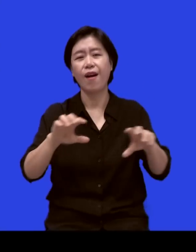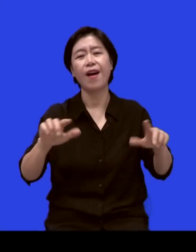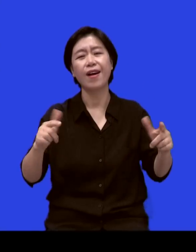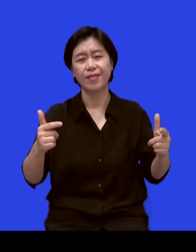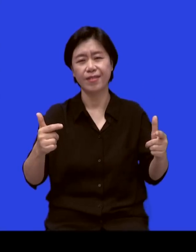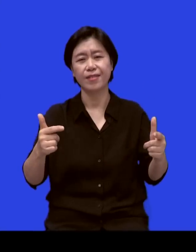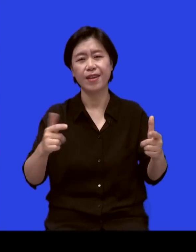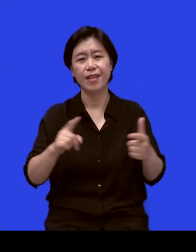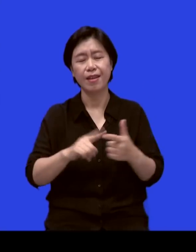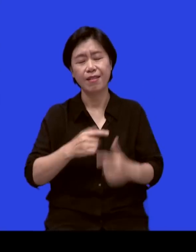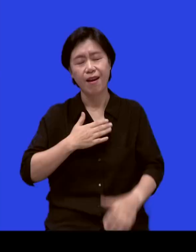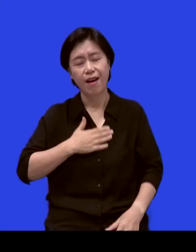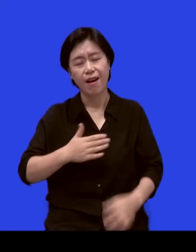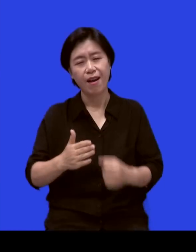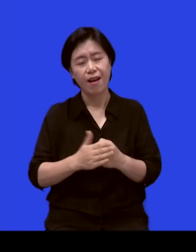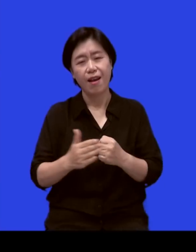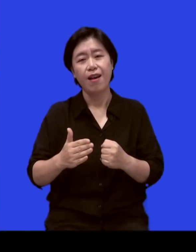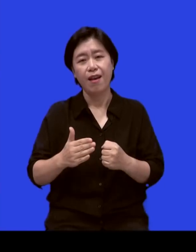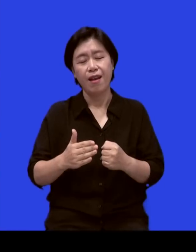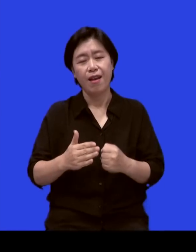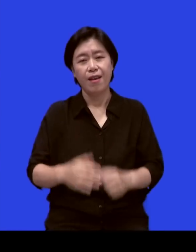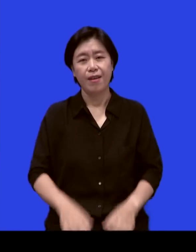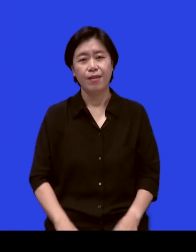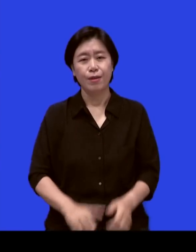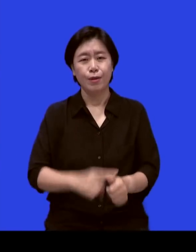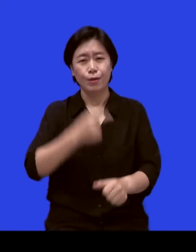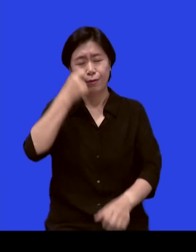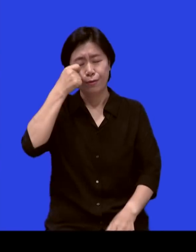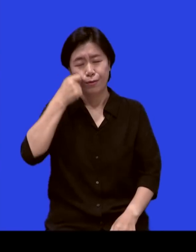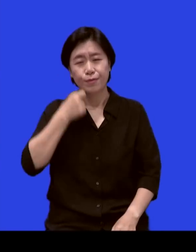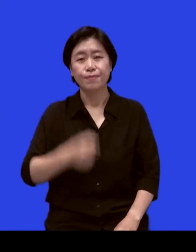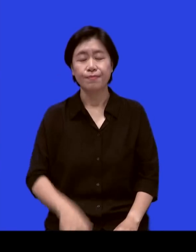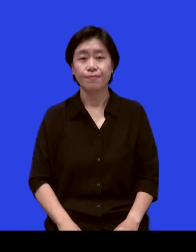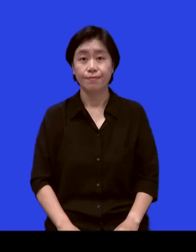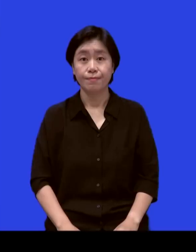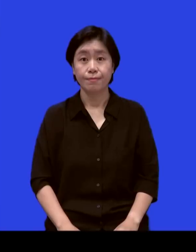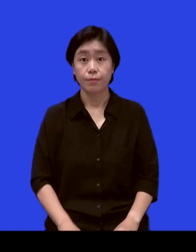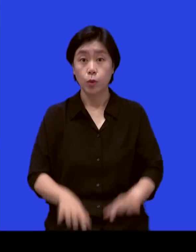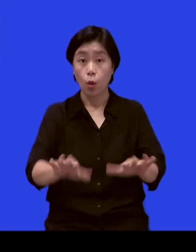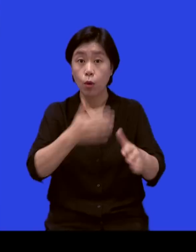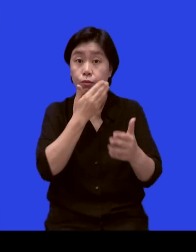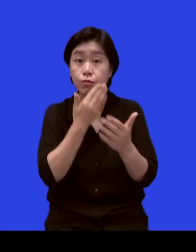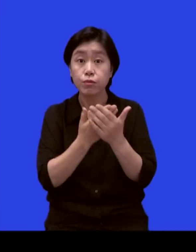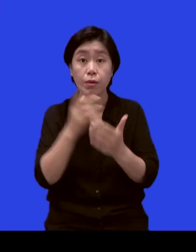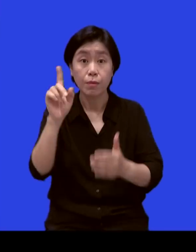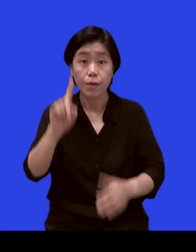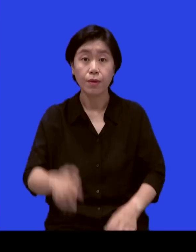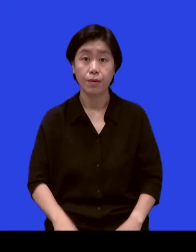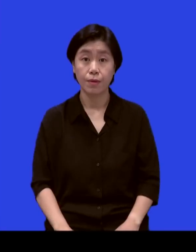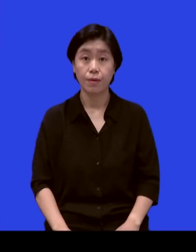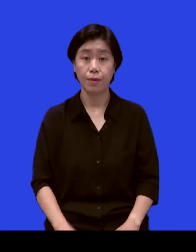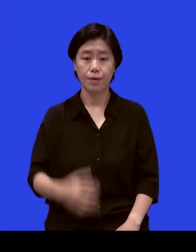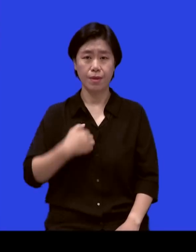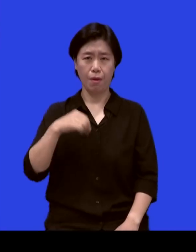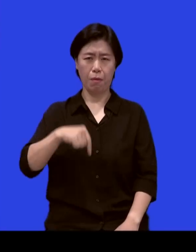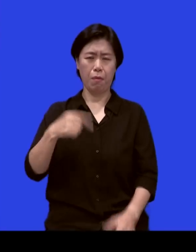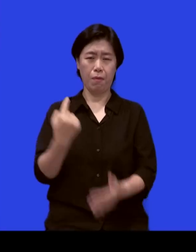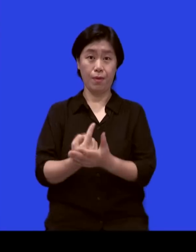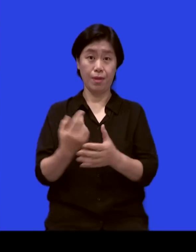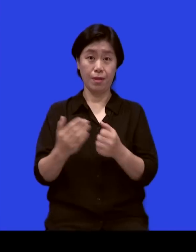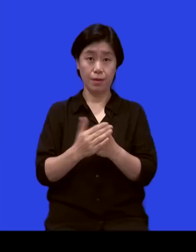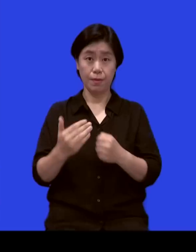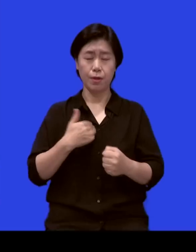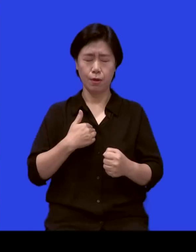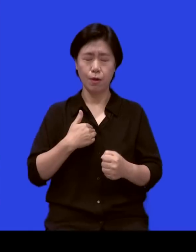그러네. 장인어른께서 그 믿음이 근데 이게 포인트가 정확하게 제가 전달해야 되잖아요. 여기가 나왔으니까. 네네.